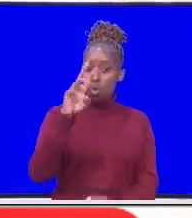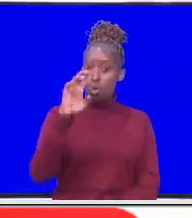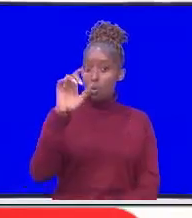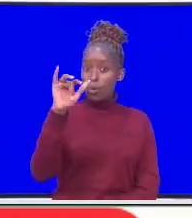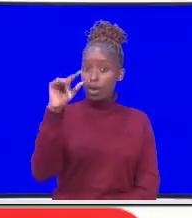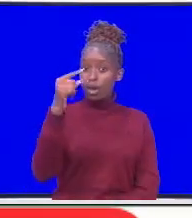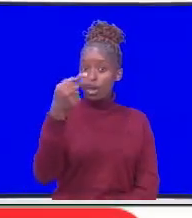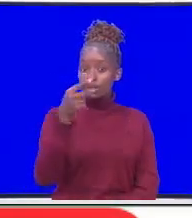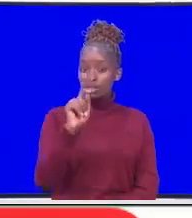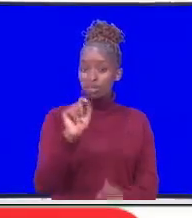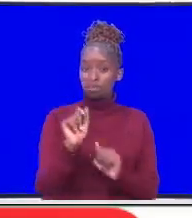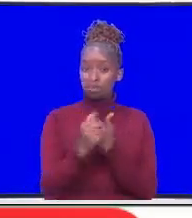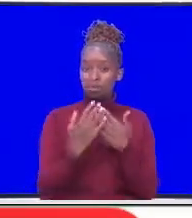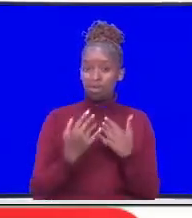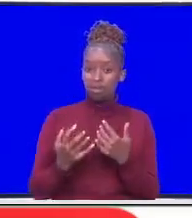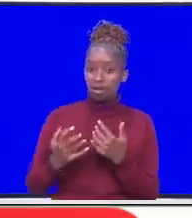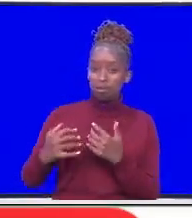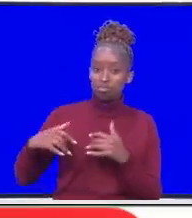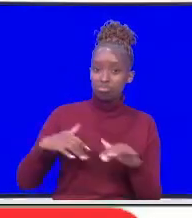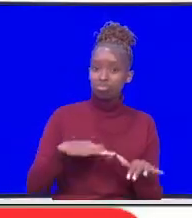na maji. So hapo katikati